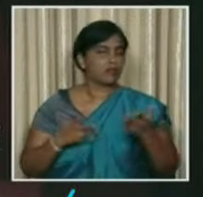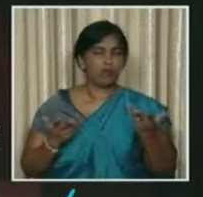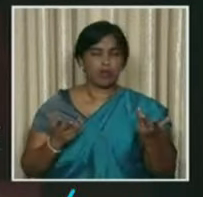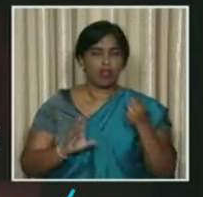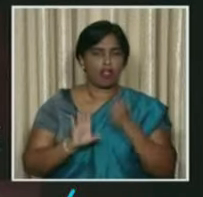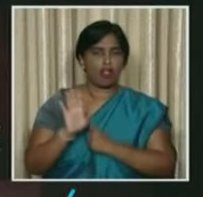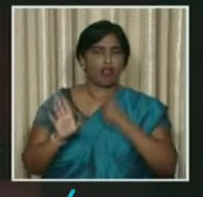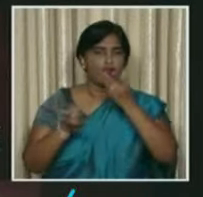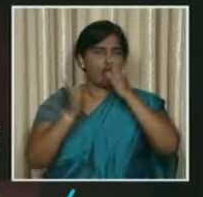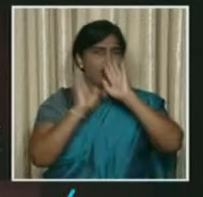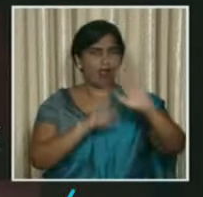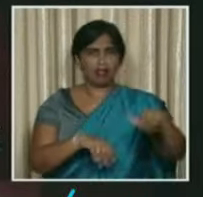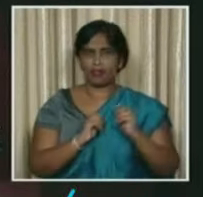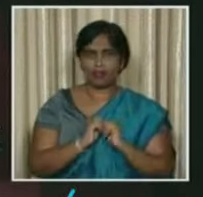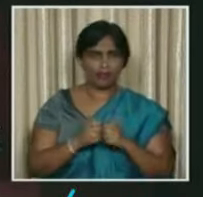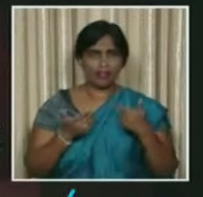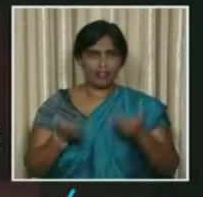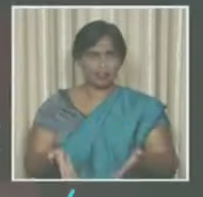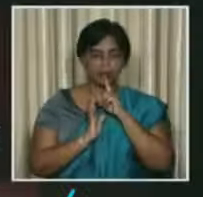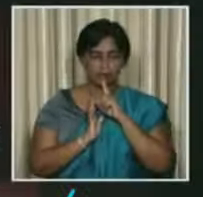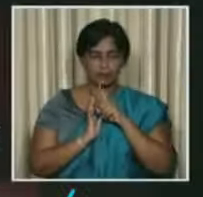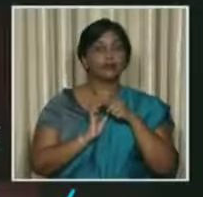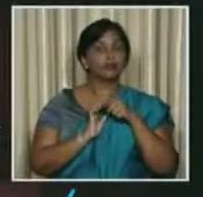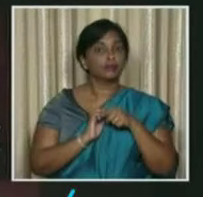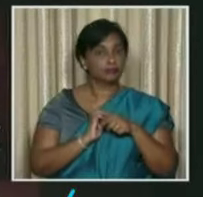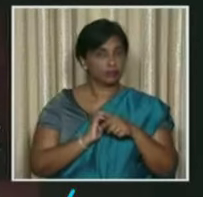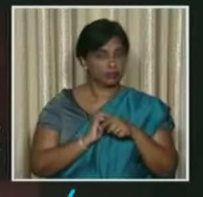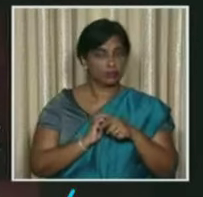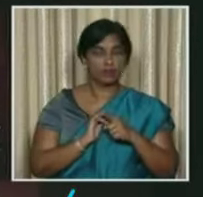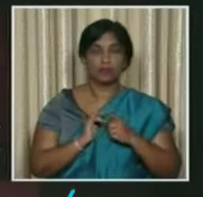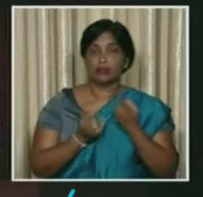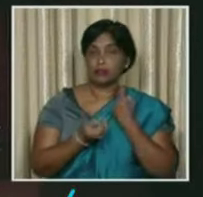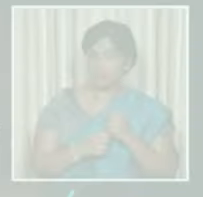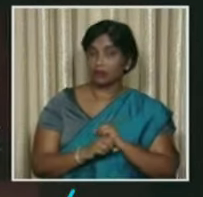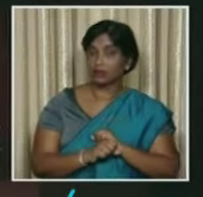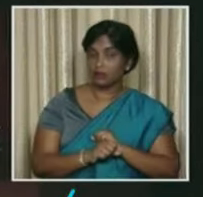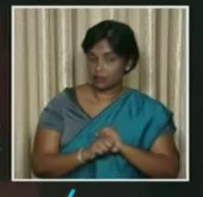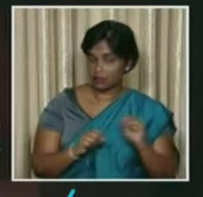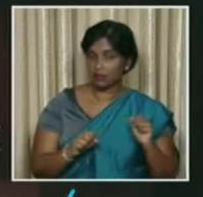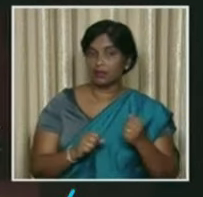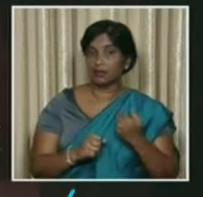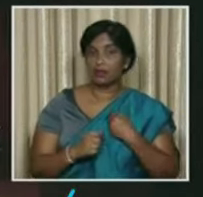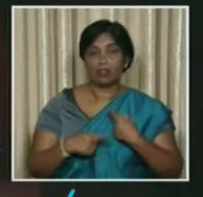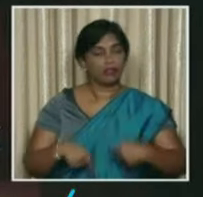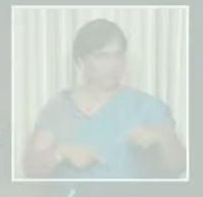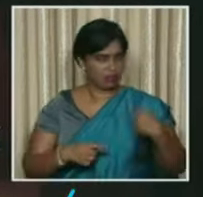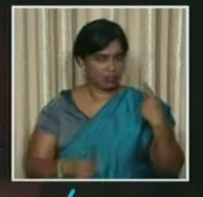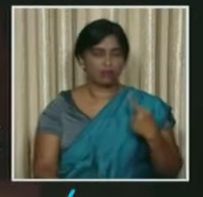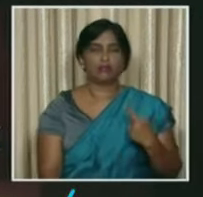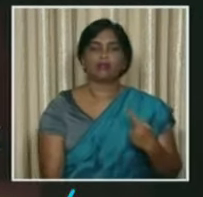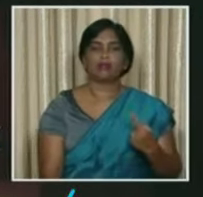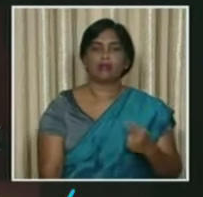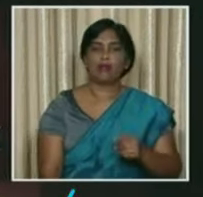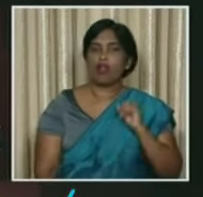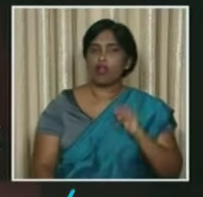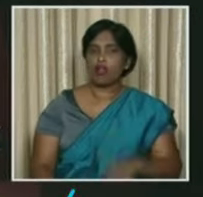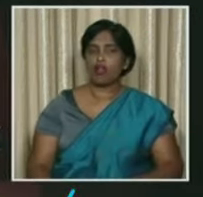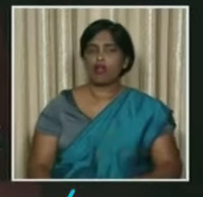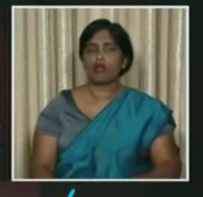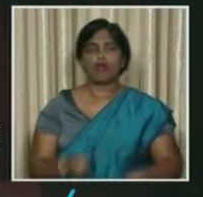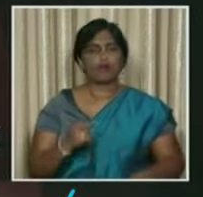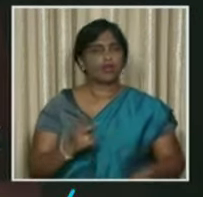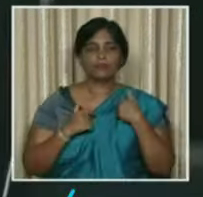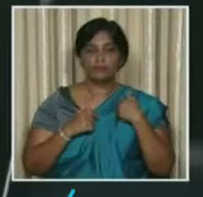අවුරුදු අවසන් වෙනකන් ඉන්නට ඕනේ නැහැ වර්තමාන ප්‍රගතිය කියන්නේ. මේ විශ්ලේෂණය නැතුව මම තර්කයක් ඉදිරිපත් කරනවා. කොහොමද